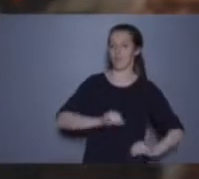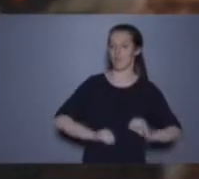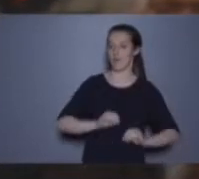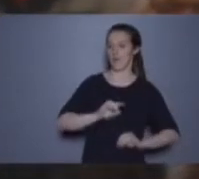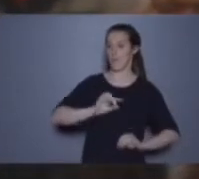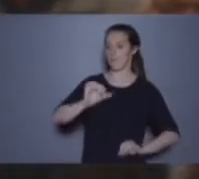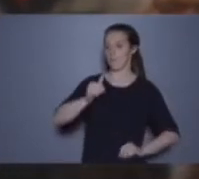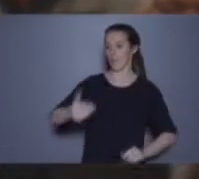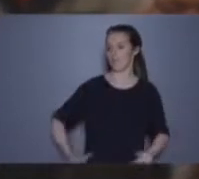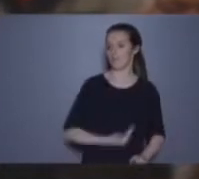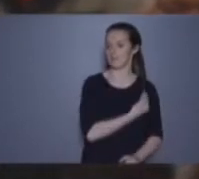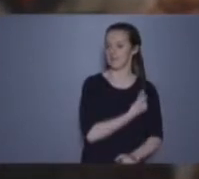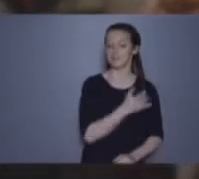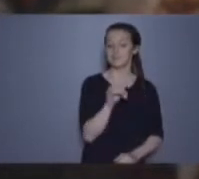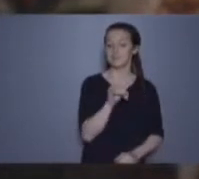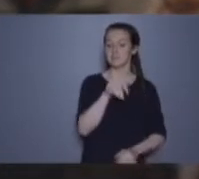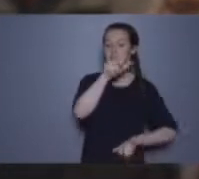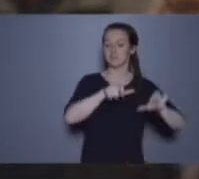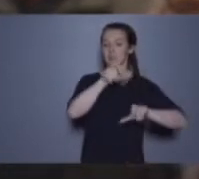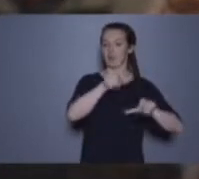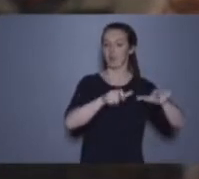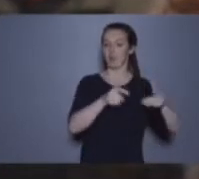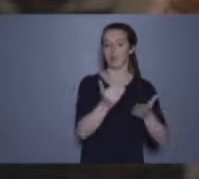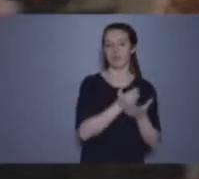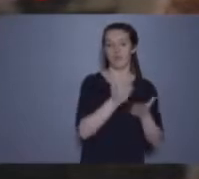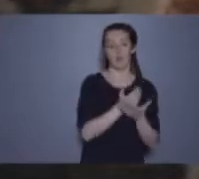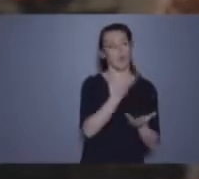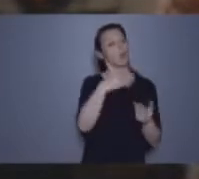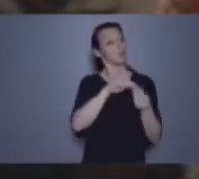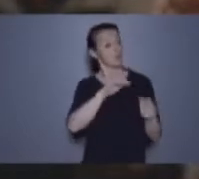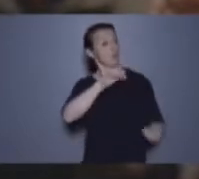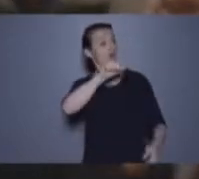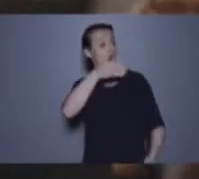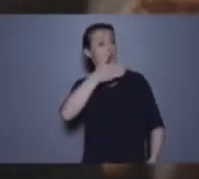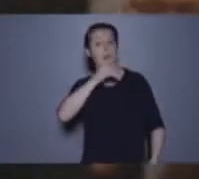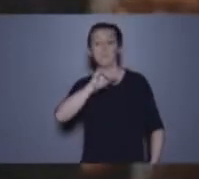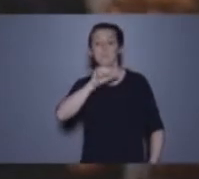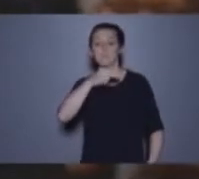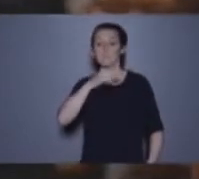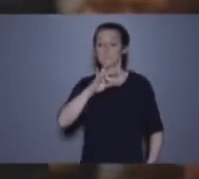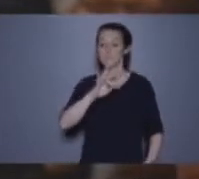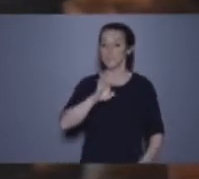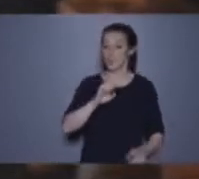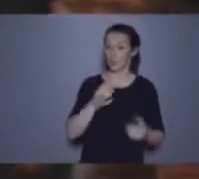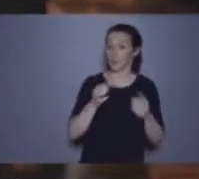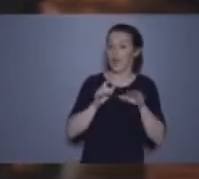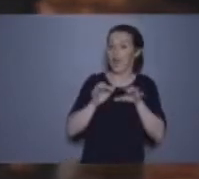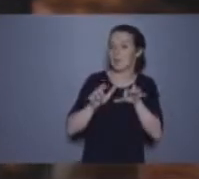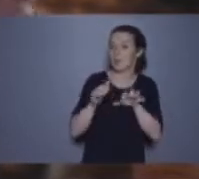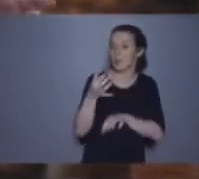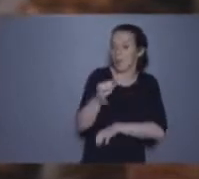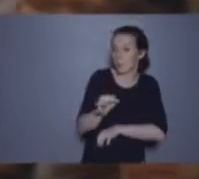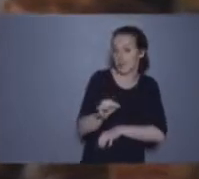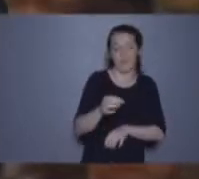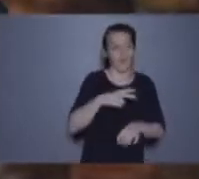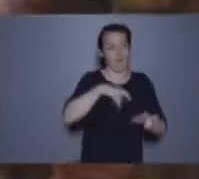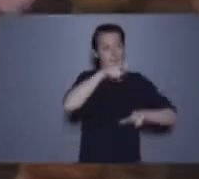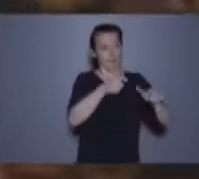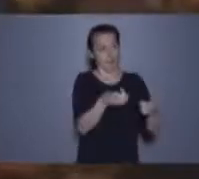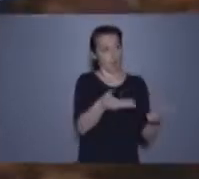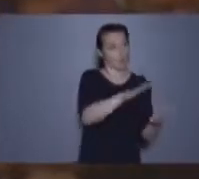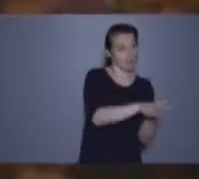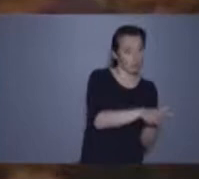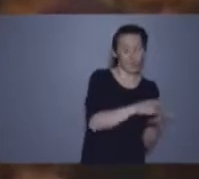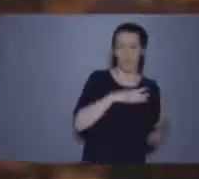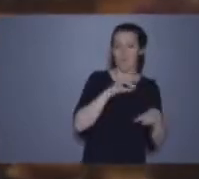victime. Ce sont les employés. Et l'amiante. Et pour ceux qui se sont tapés, et l'amiante et la silicose,